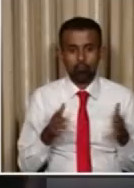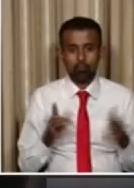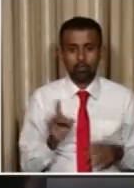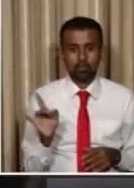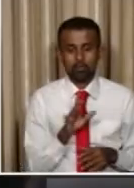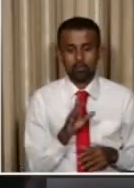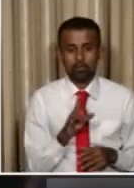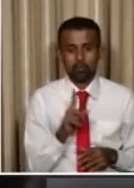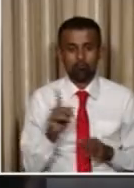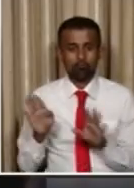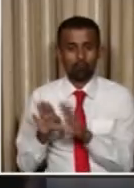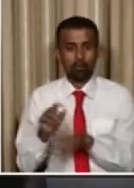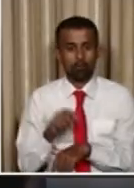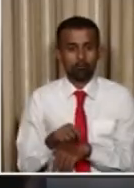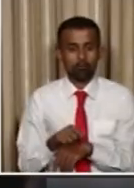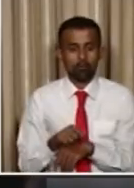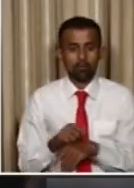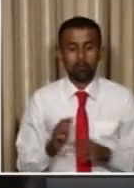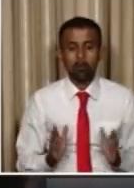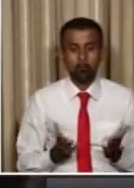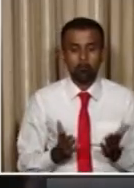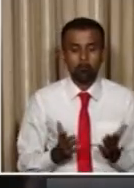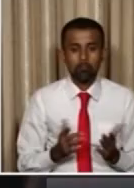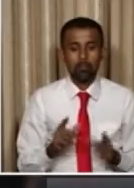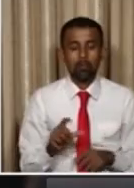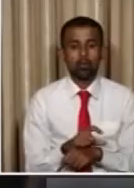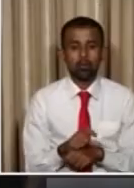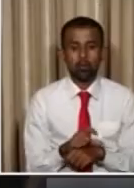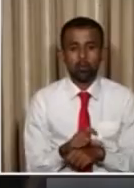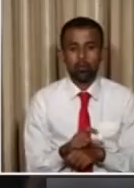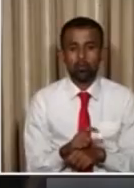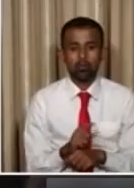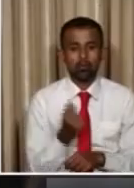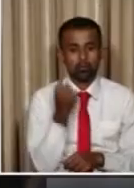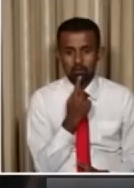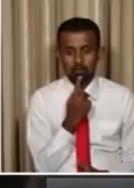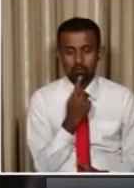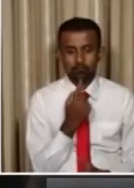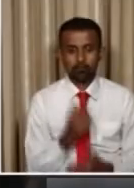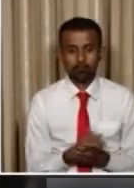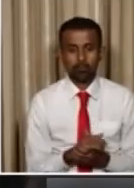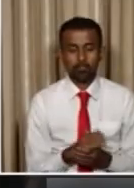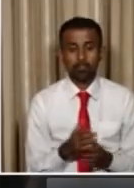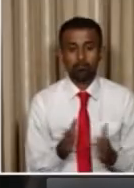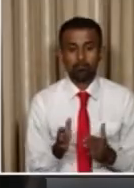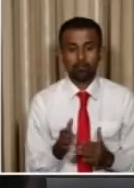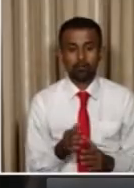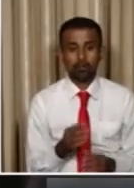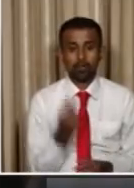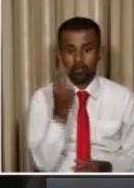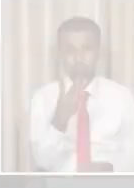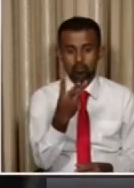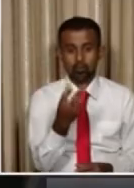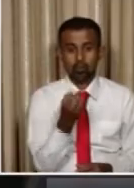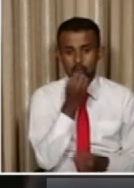සහ එක් වසා තැබීම් වේලාවක් පවත්වා ගැනීමට සුරා බදු කොමසාරිස් ජනරාල්වරයා යෝජනා කරා. ඊට අමතරව තරු තුන සහ ඊට